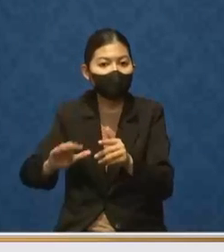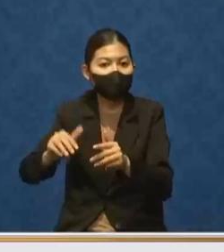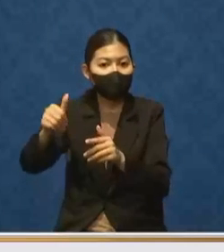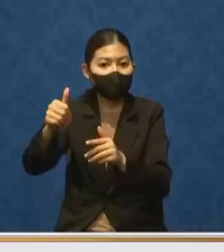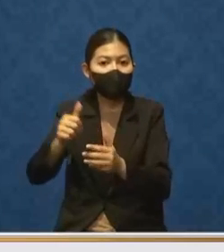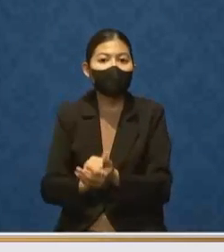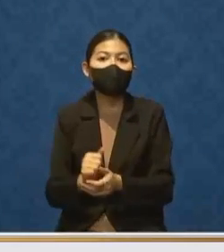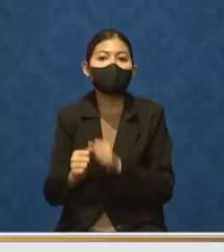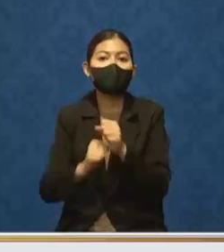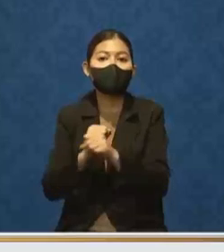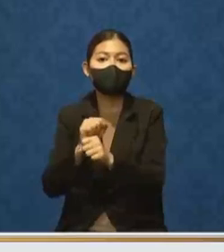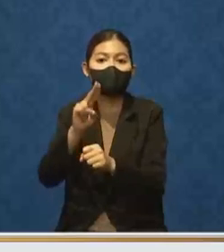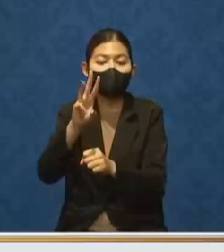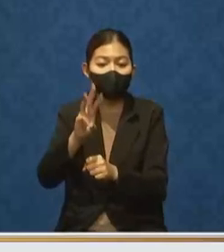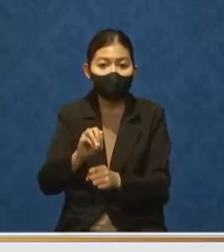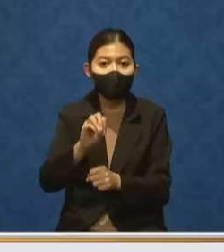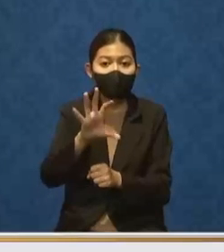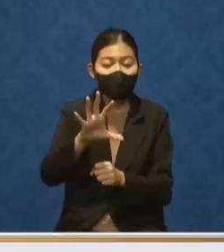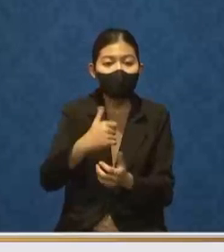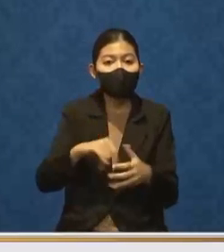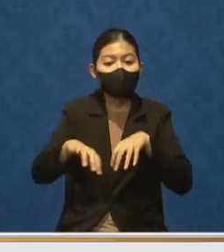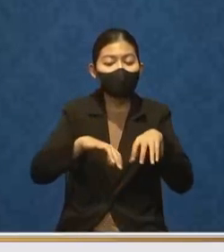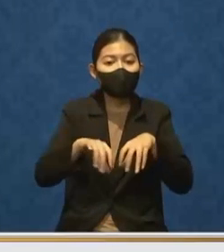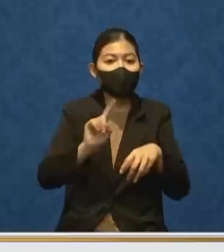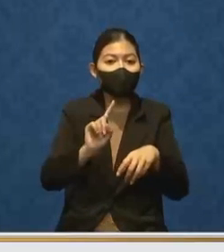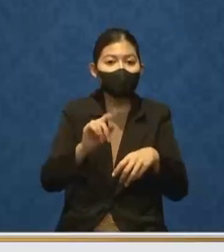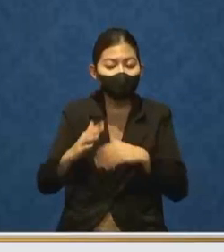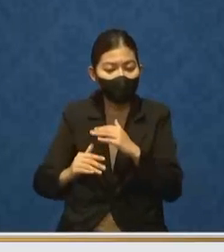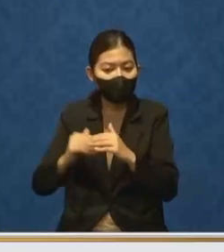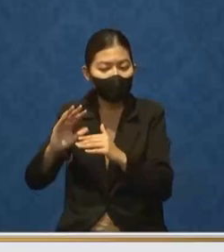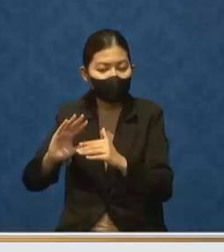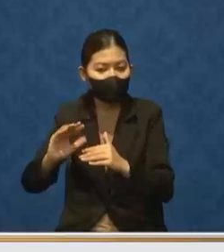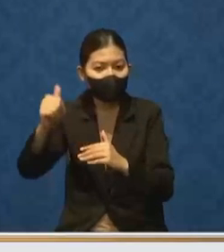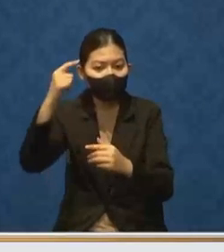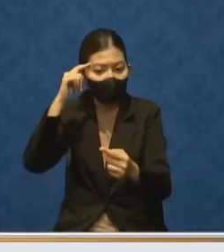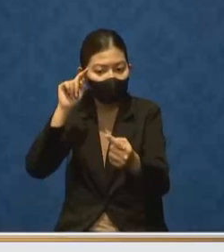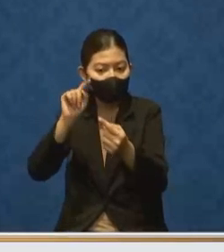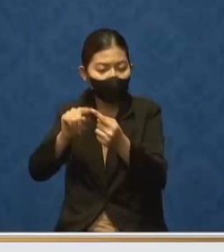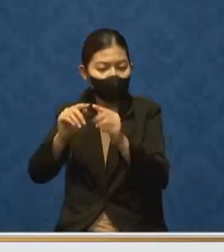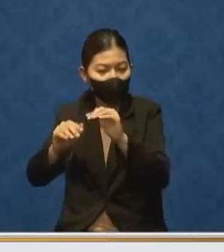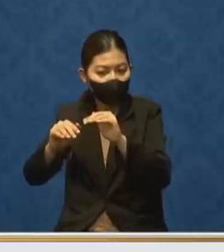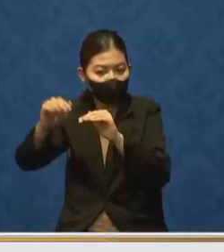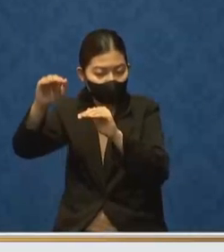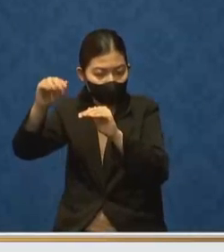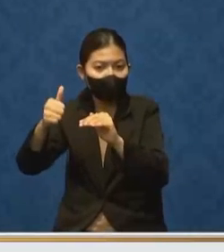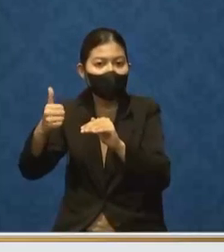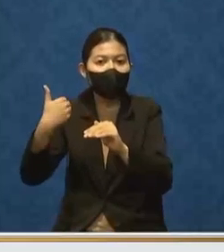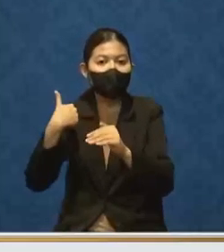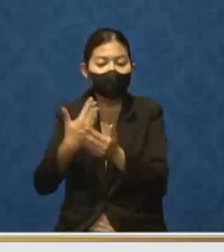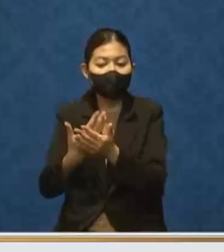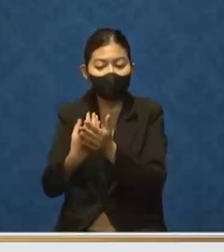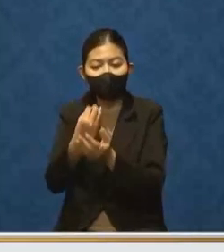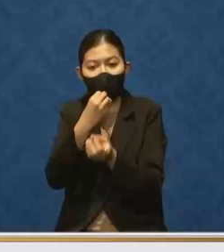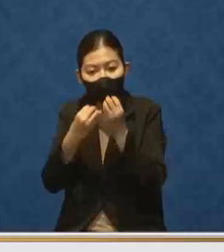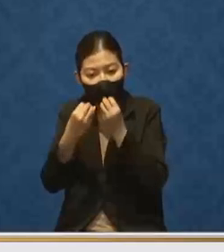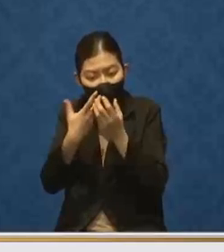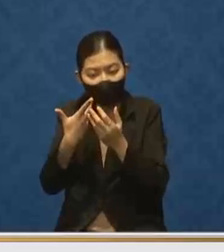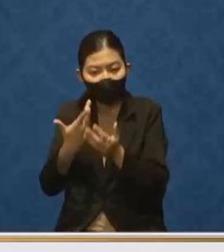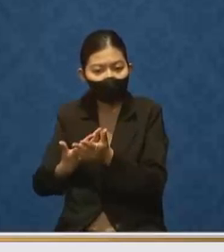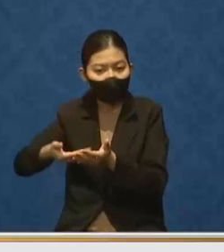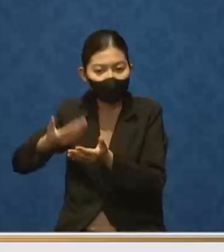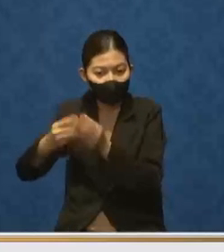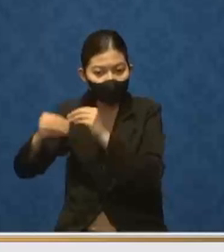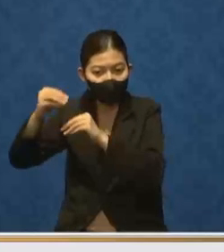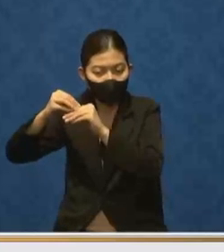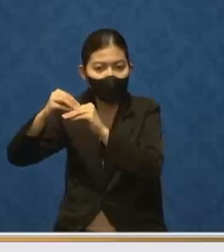ปในปี2565มีแนวโน้มเพิ่มขึ้นเกินกรอบเป้าหมายจากราคาพลังงานและราคาอาหารที่ปรับตัวสูงขึ้นมาก